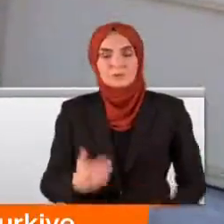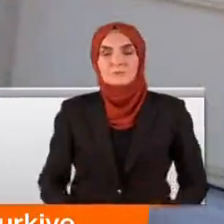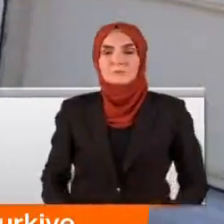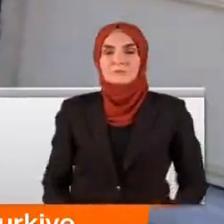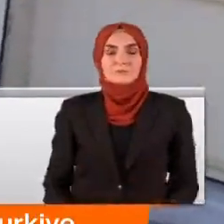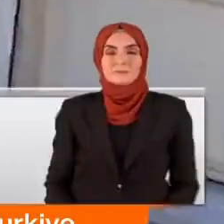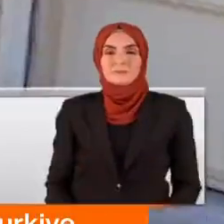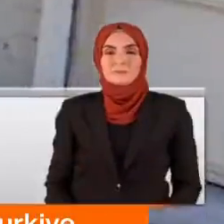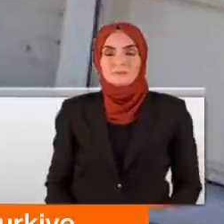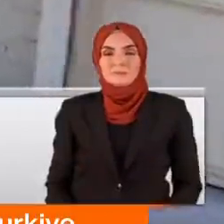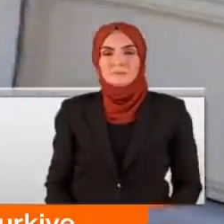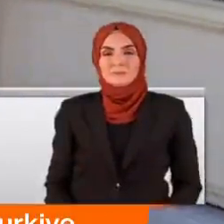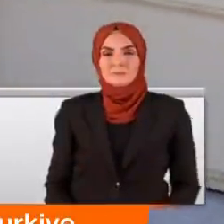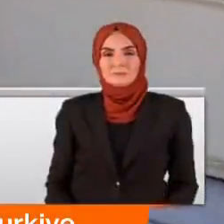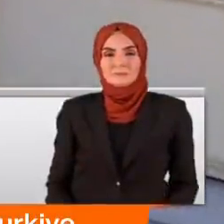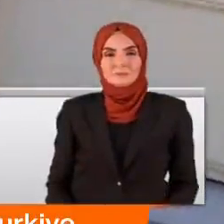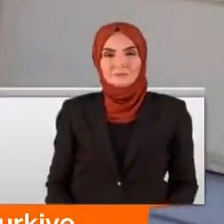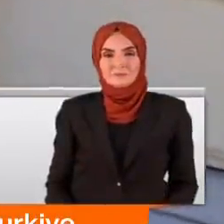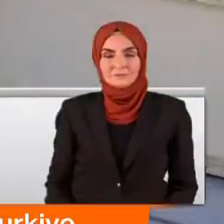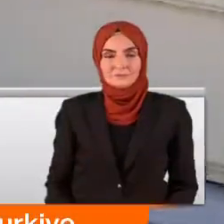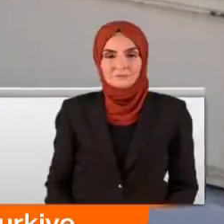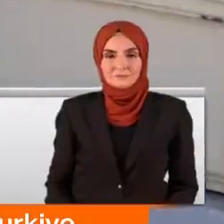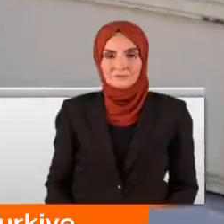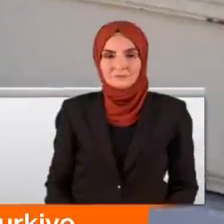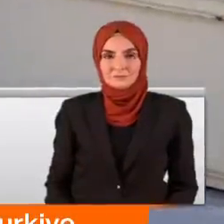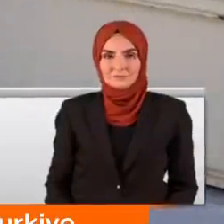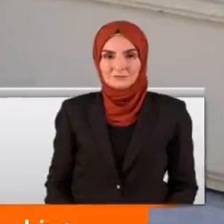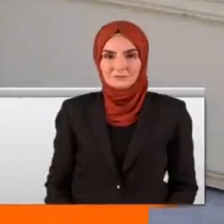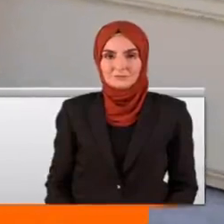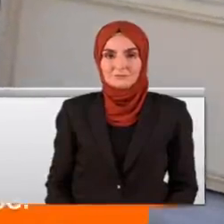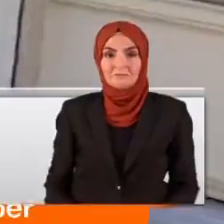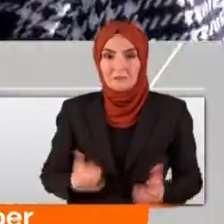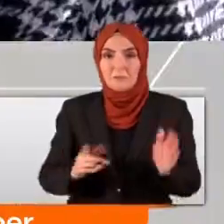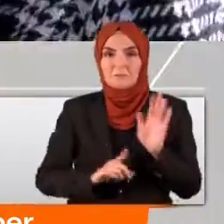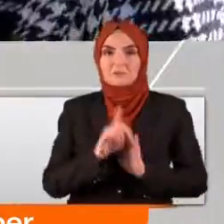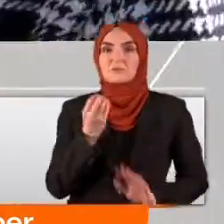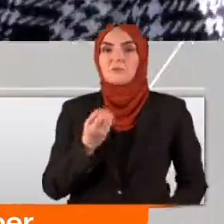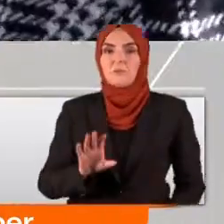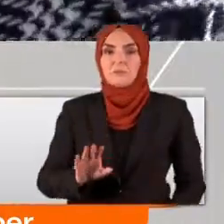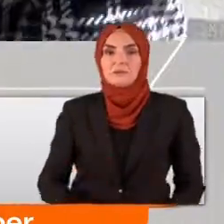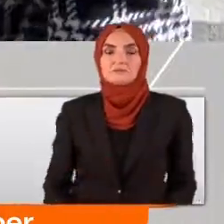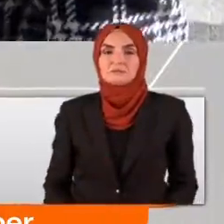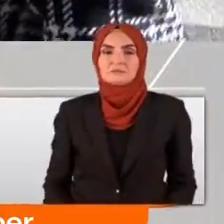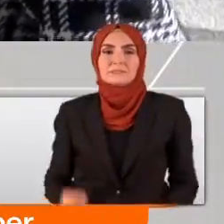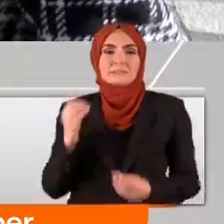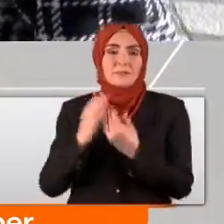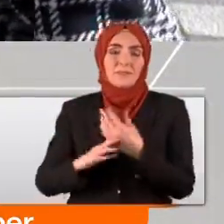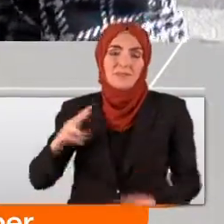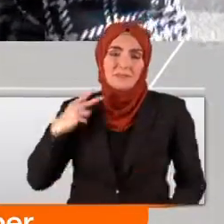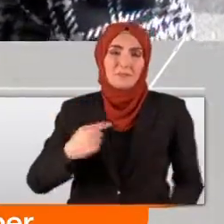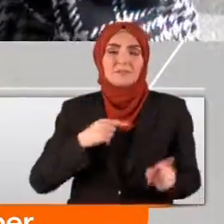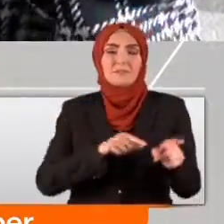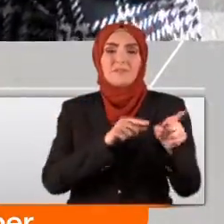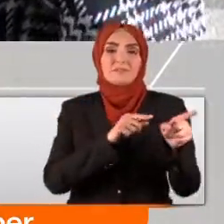babası, baba burada. Oh, ne oğlum baba burada. Ama başarılı olamadı. Zavaktır beri peşindeyim. Bunun değeri bambaşka. Bir